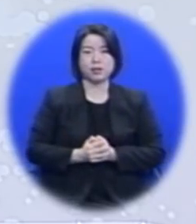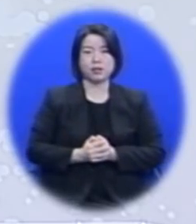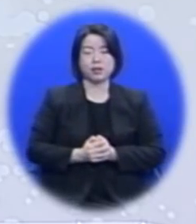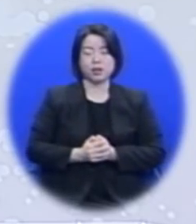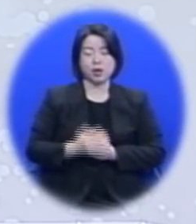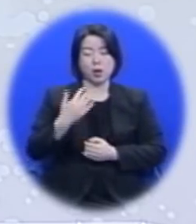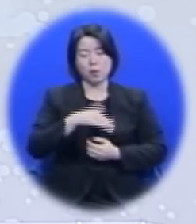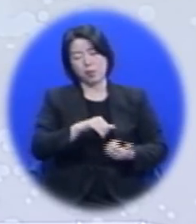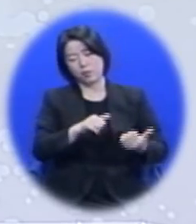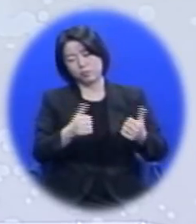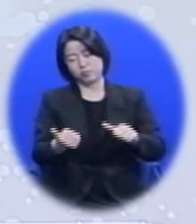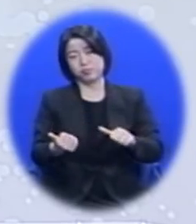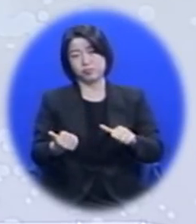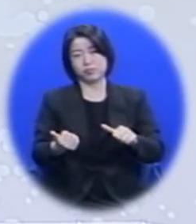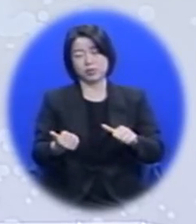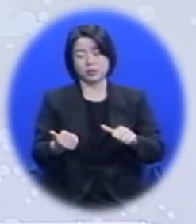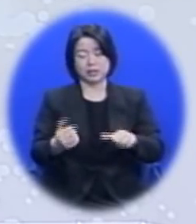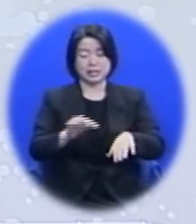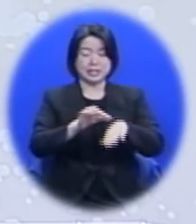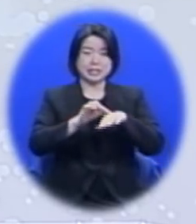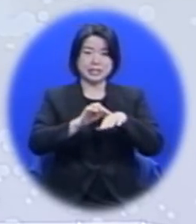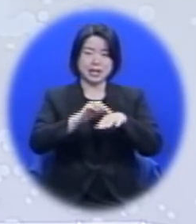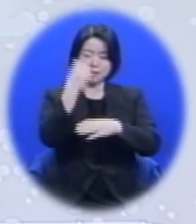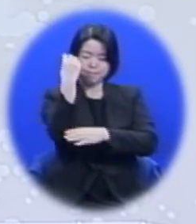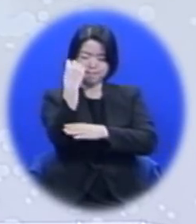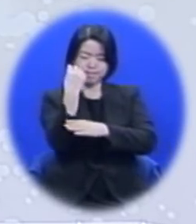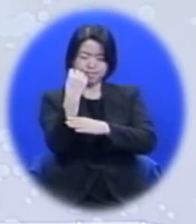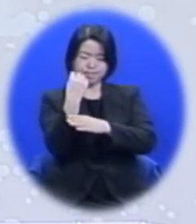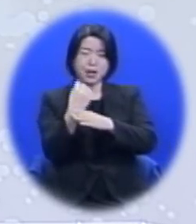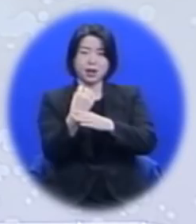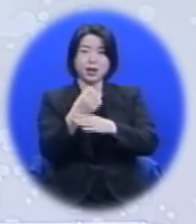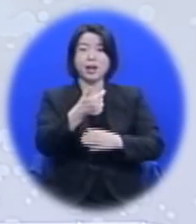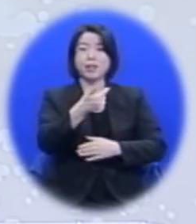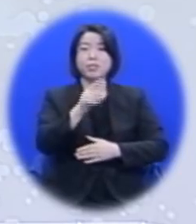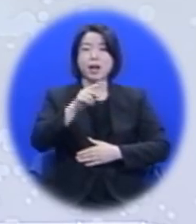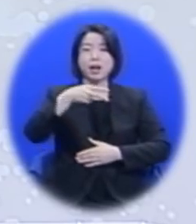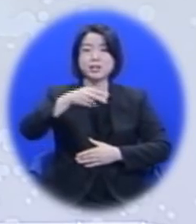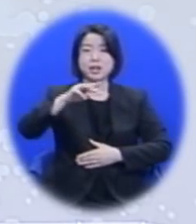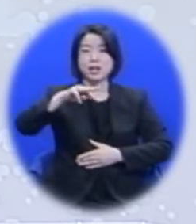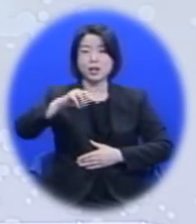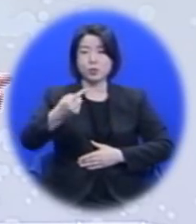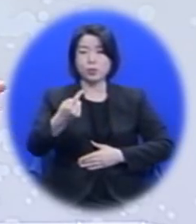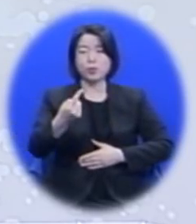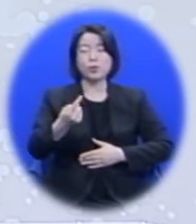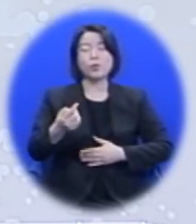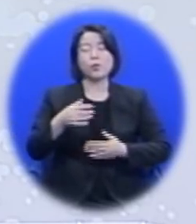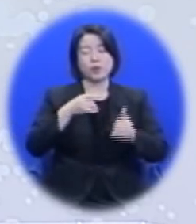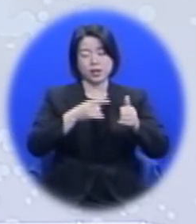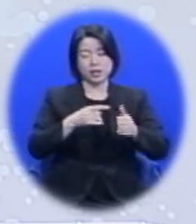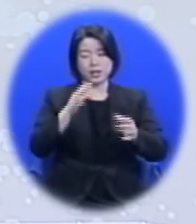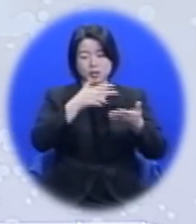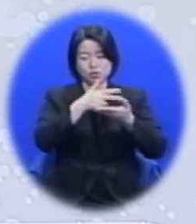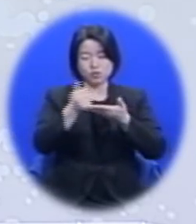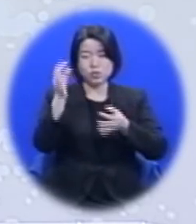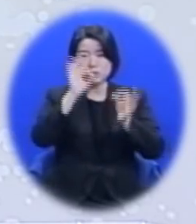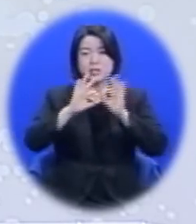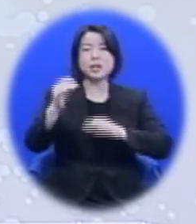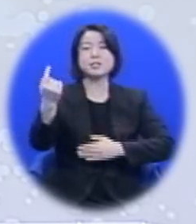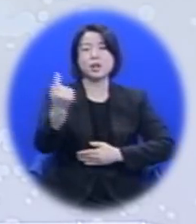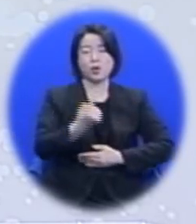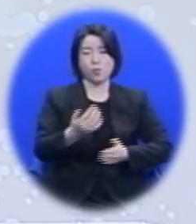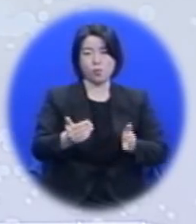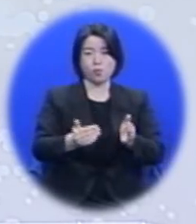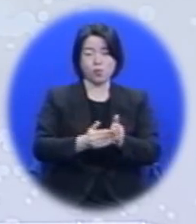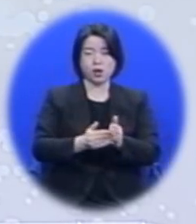시체가 되어서 살이 썩어 문드러지고 있는 나사로에게 주님은 찾아오셨어요.